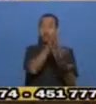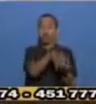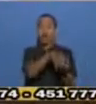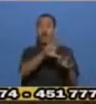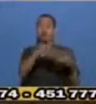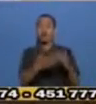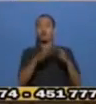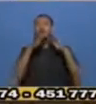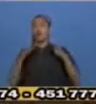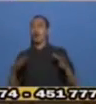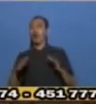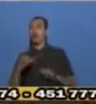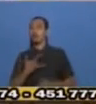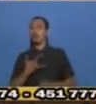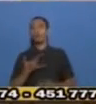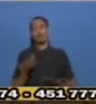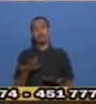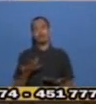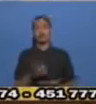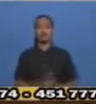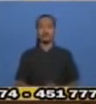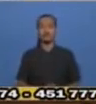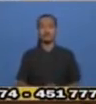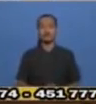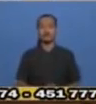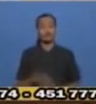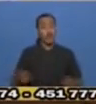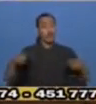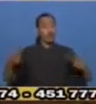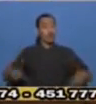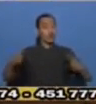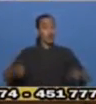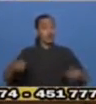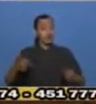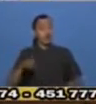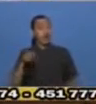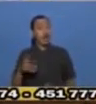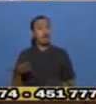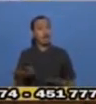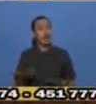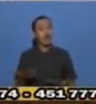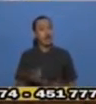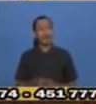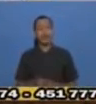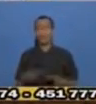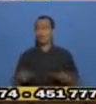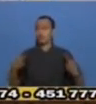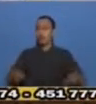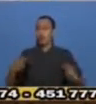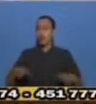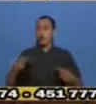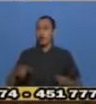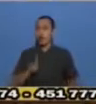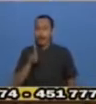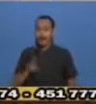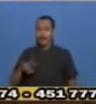kita perhatikan karena ini teman-teman, apalagi pengguna kursi roda seperti ini ya, ini kan juga mempunyai saya